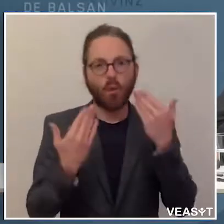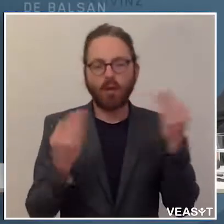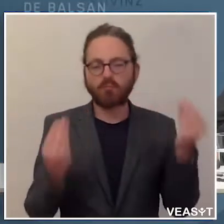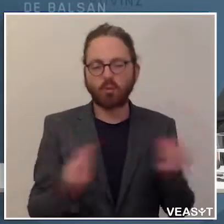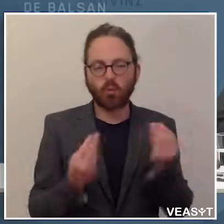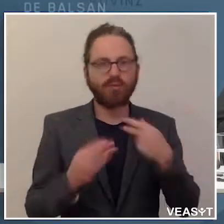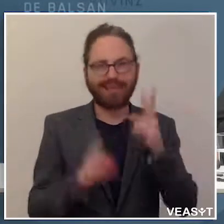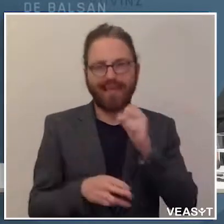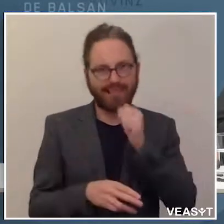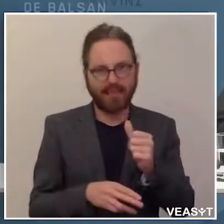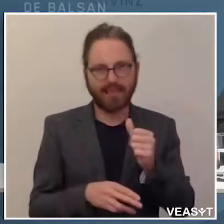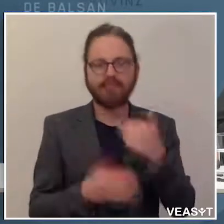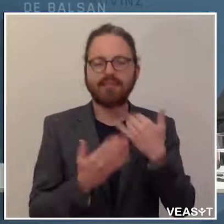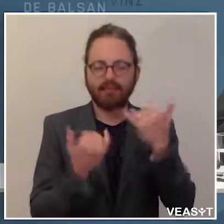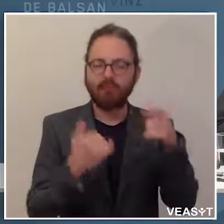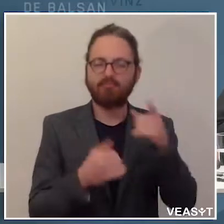foundation